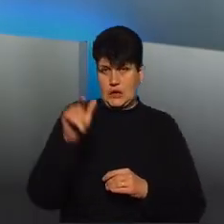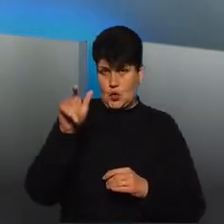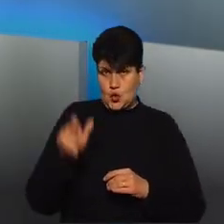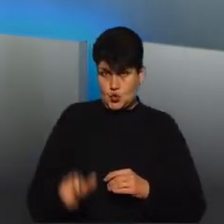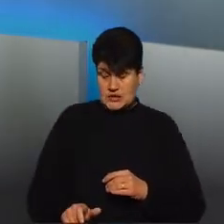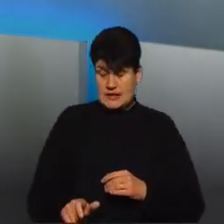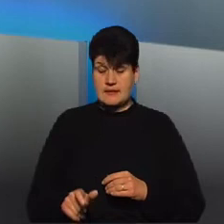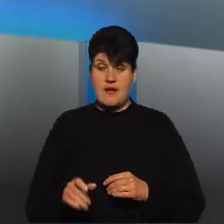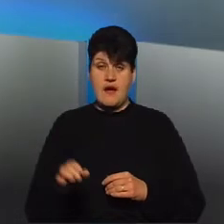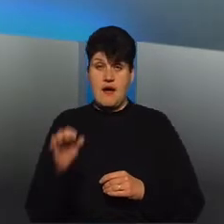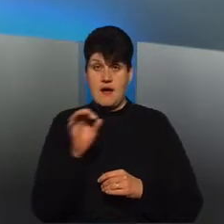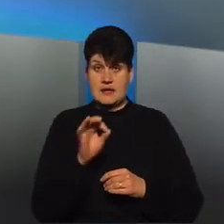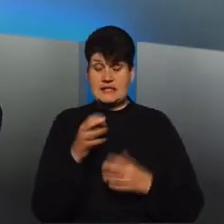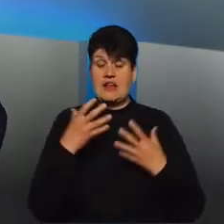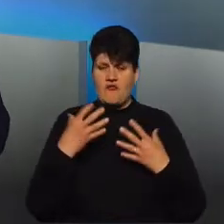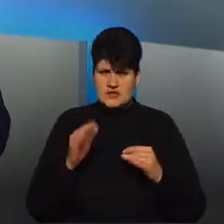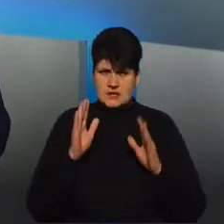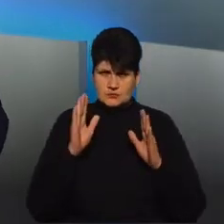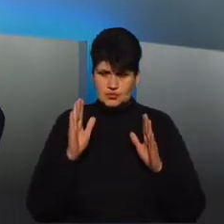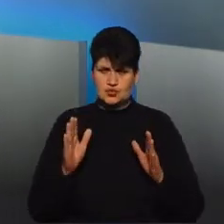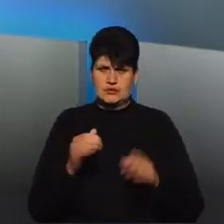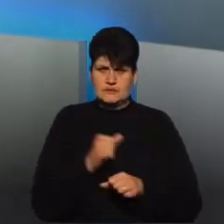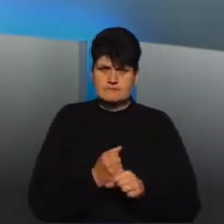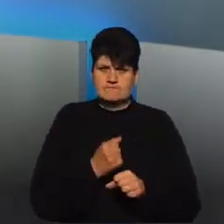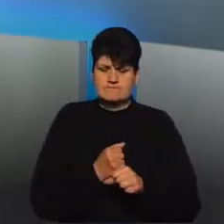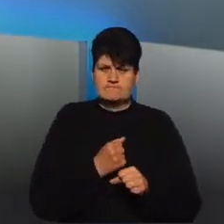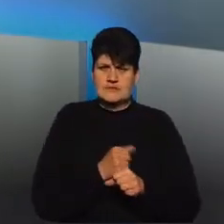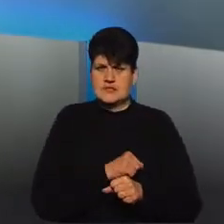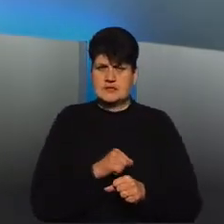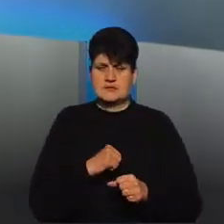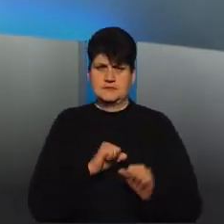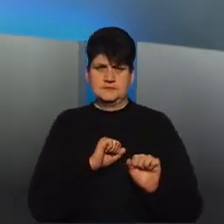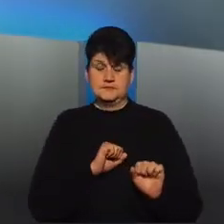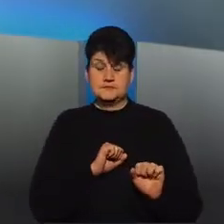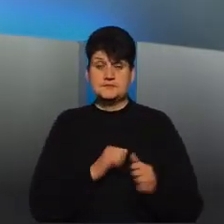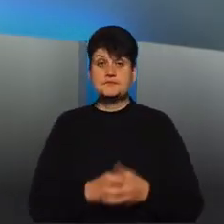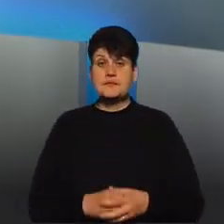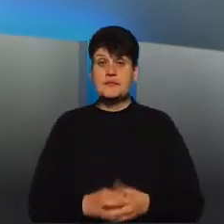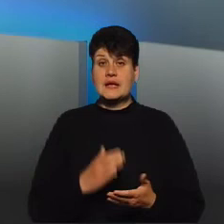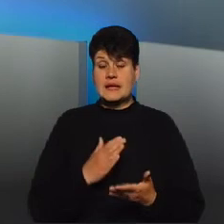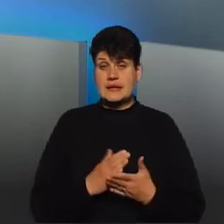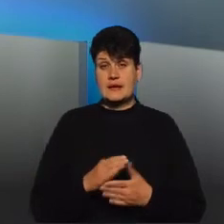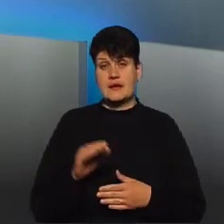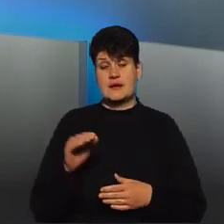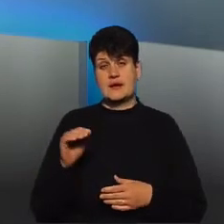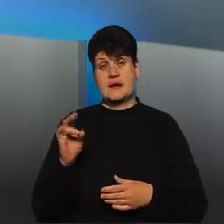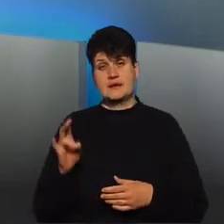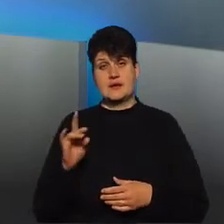людини у відповідь же буде напрацьовувати вакцину. Є так звані мРНК-овані